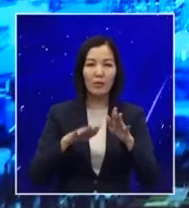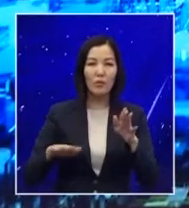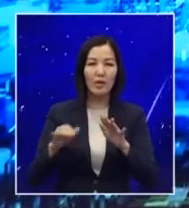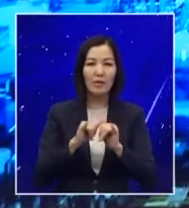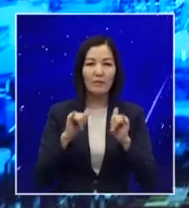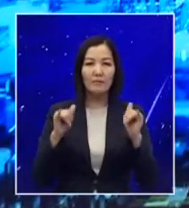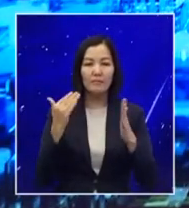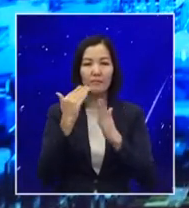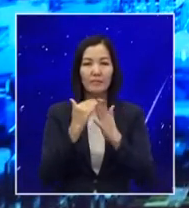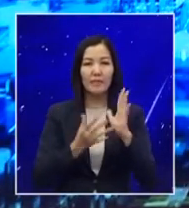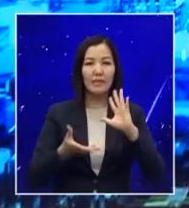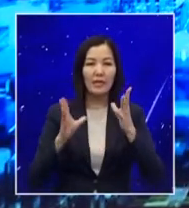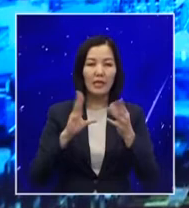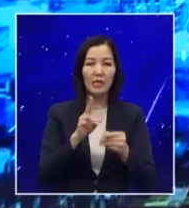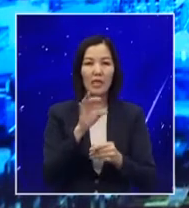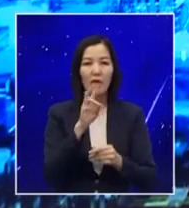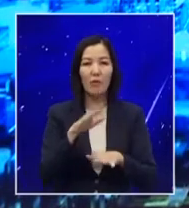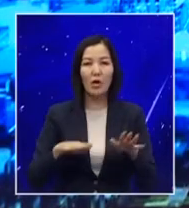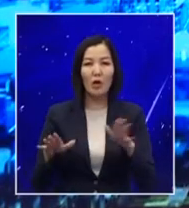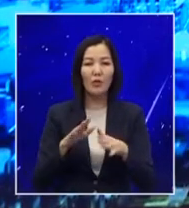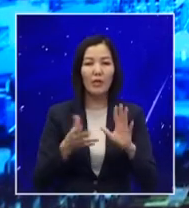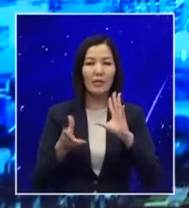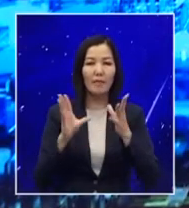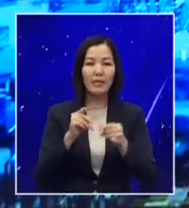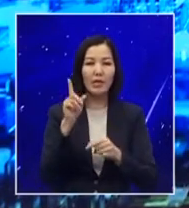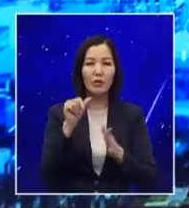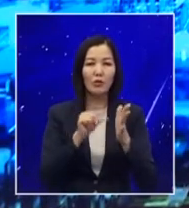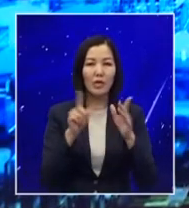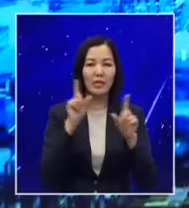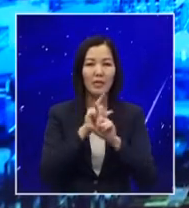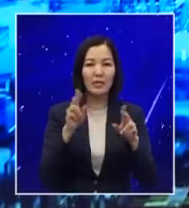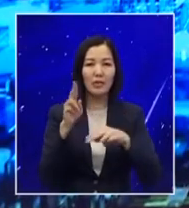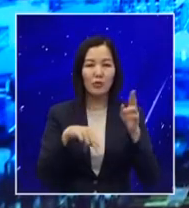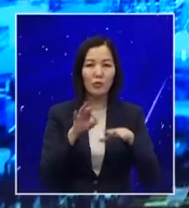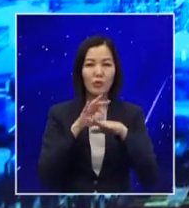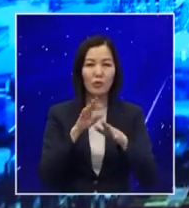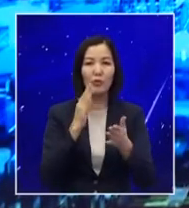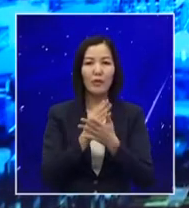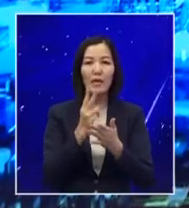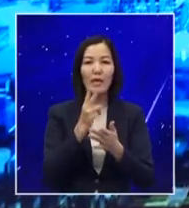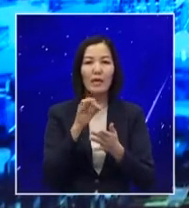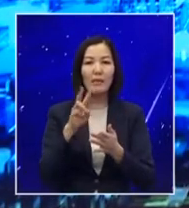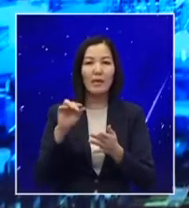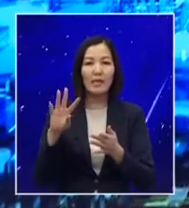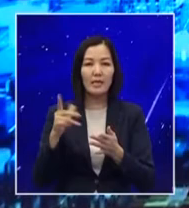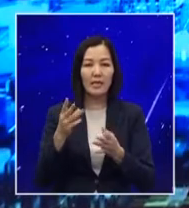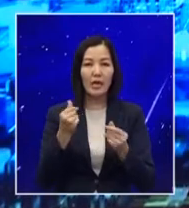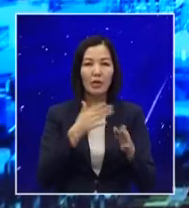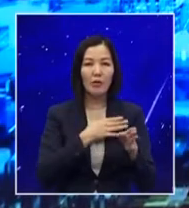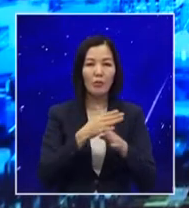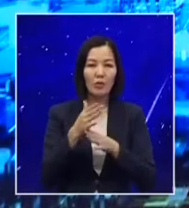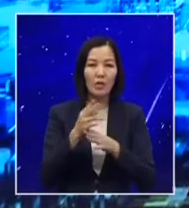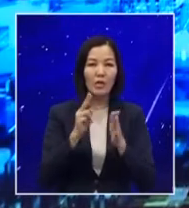бағдарламаларының нәтижесі. Кербұлақ ауданында, мәселен, бас аяғы 106 нысанда құрылыс жүріп жатыр. Оған 2 миллиард теңгеден аса қаржы